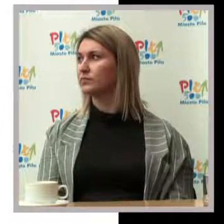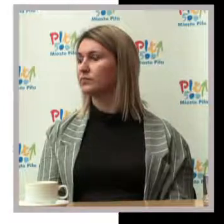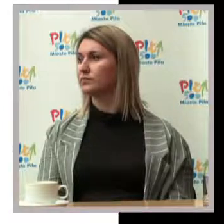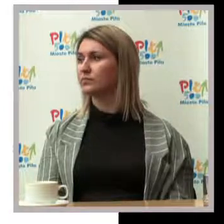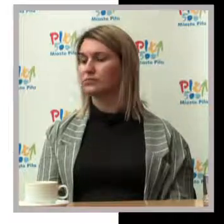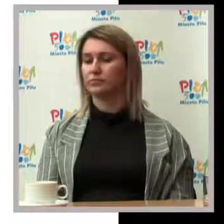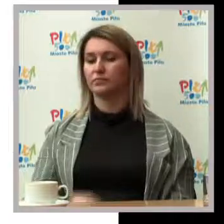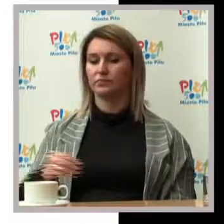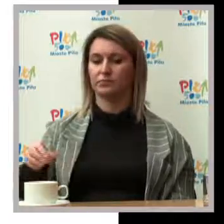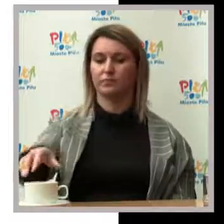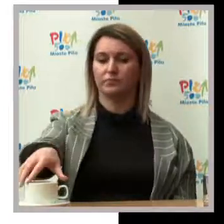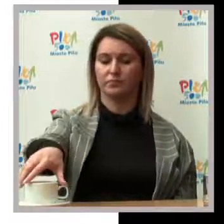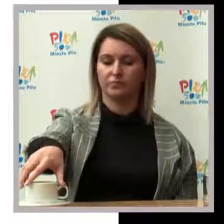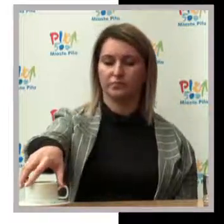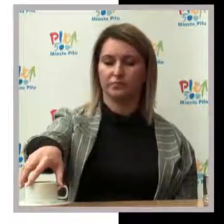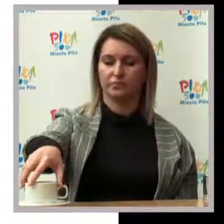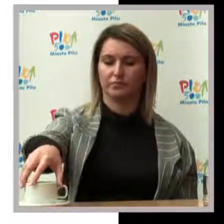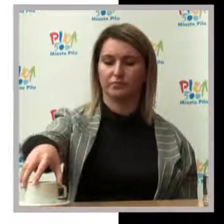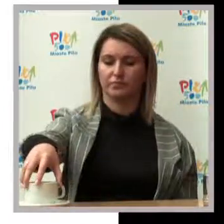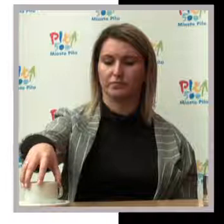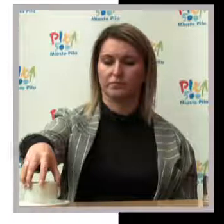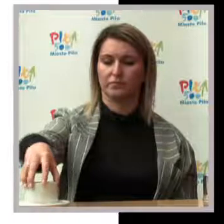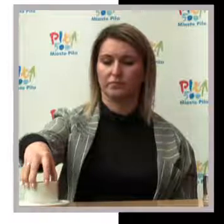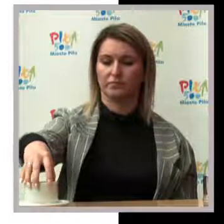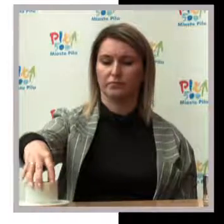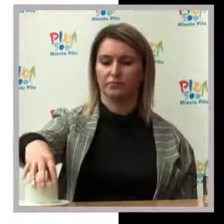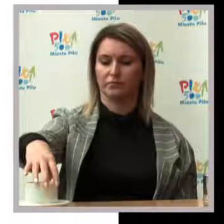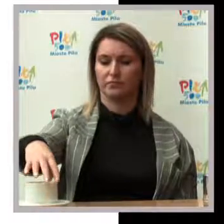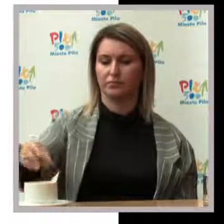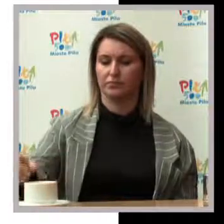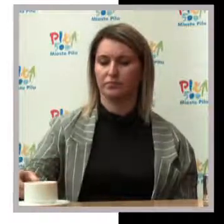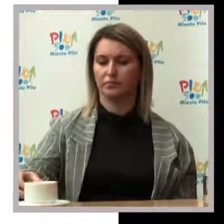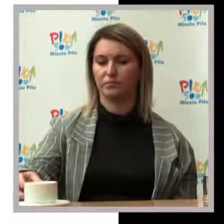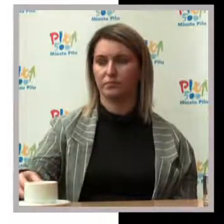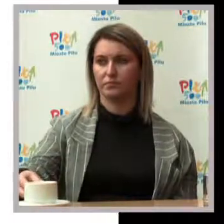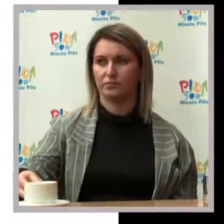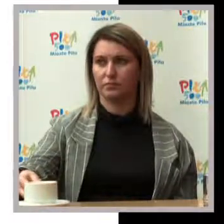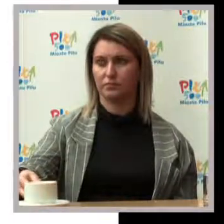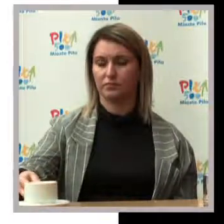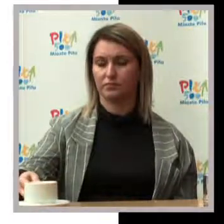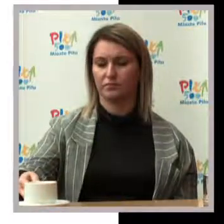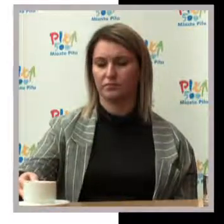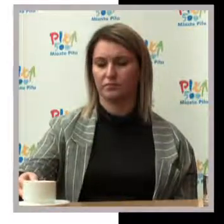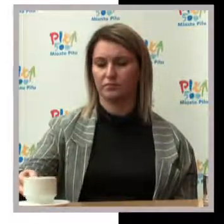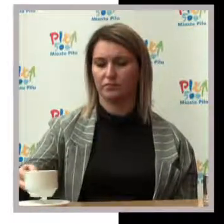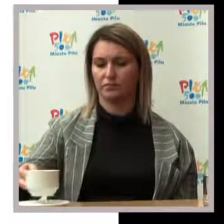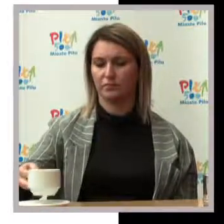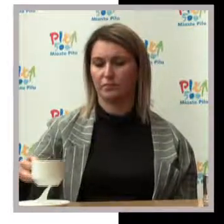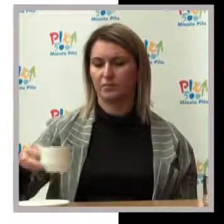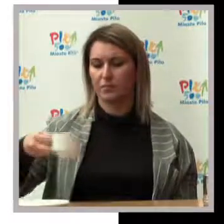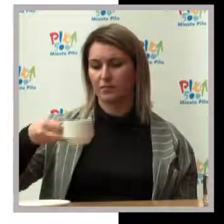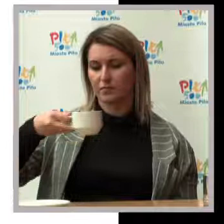które planujemy, które zrealizujemy w bieżącym roku, rozpoczynaliśmy od poziomu 50 milionów złotych. W